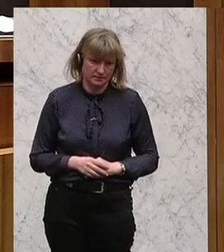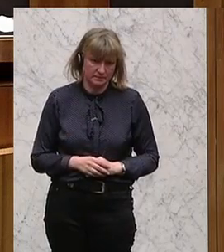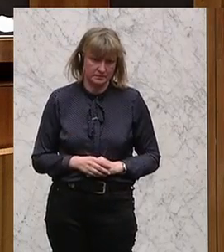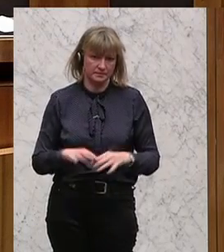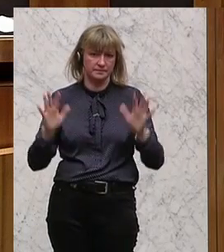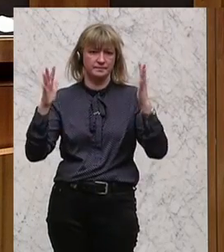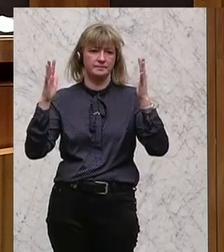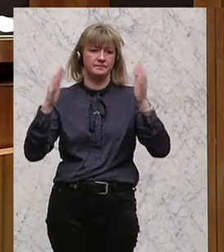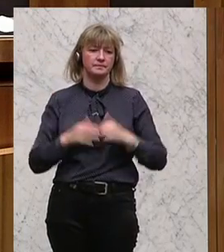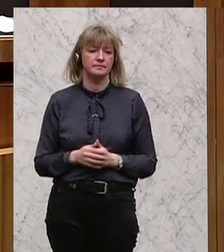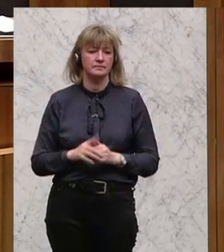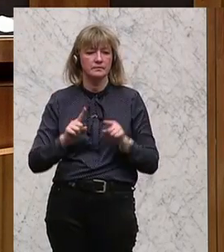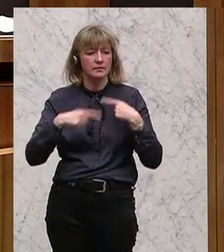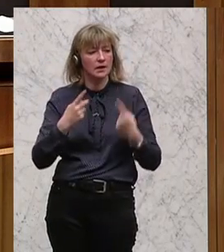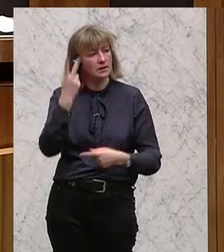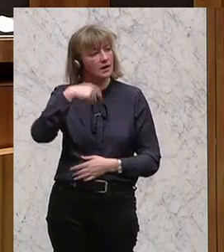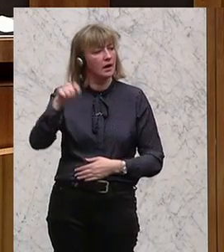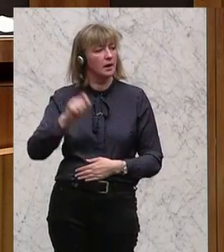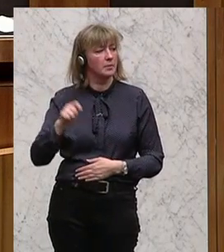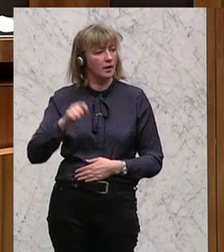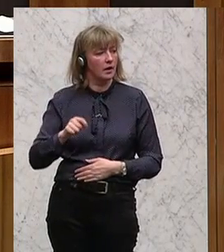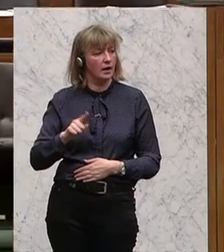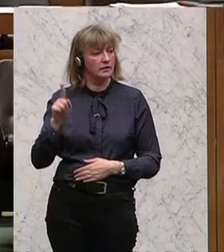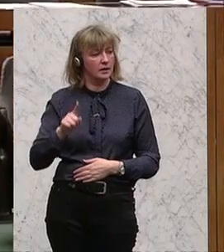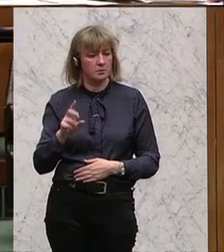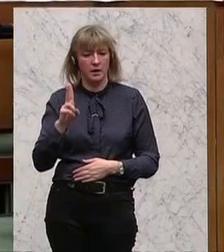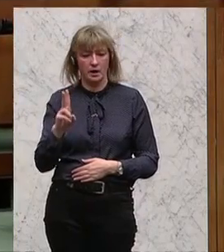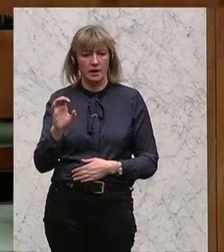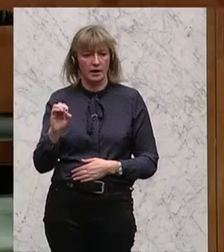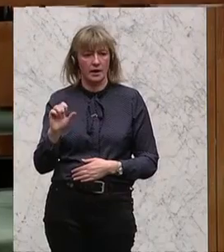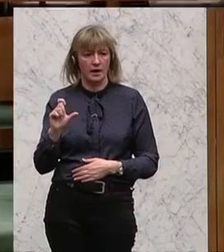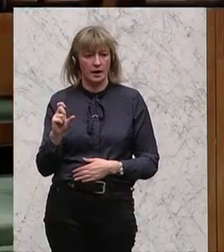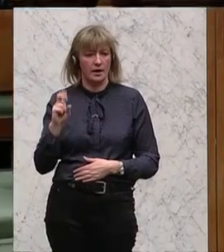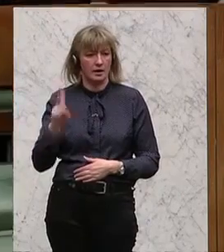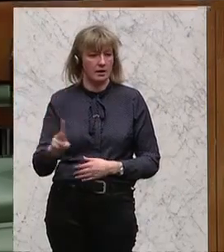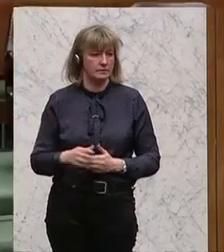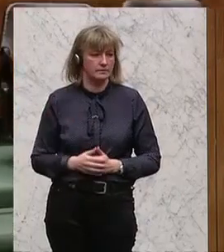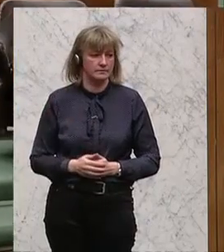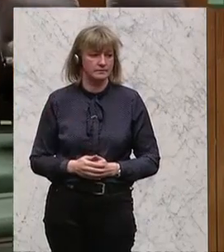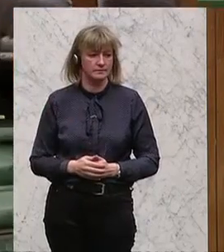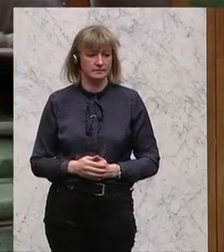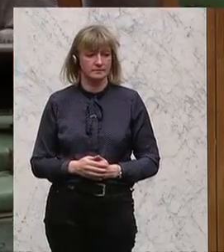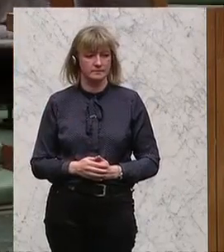Asyl sei Schutz auf Zeit. Den Menschen sollte möglichst rasch die Rückkehr ermöglicht werden, so Herbert Kickl, Sozialsprecher der FPÖ.